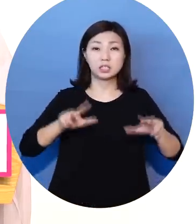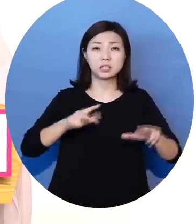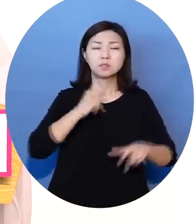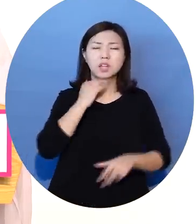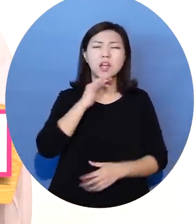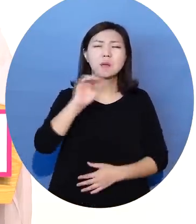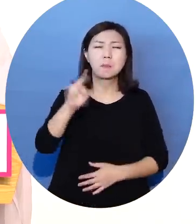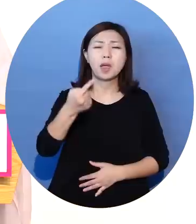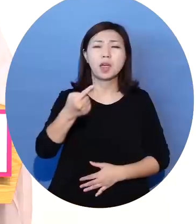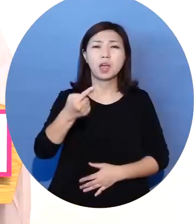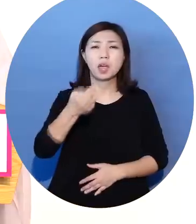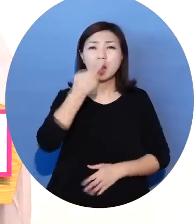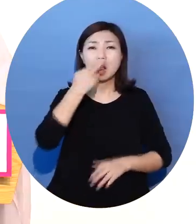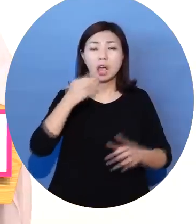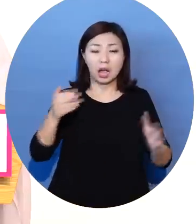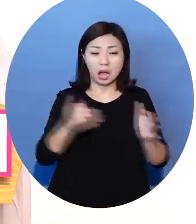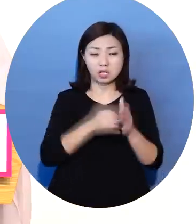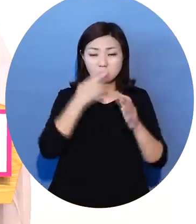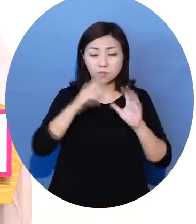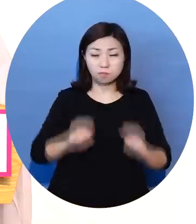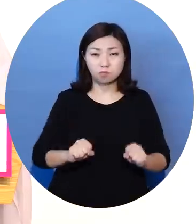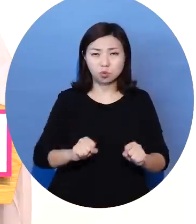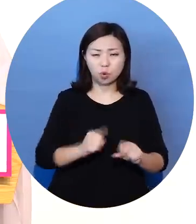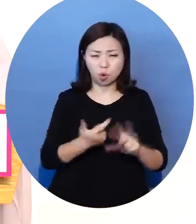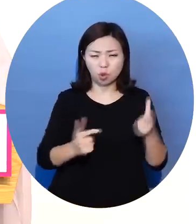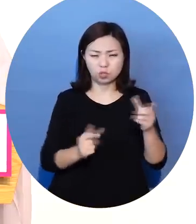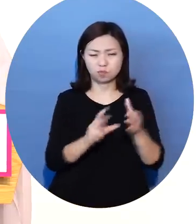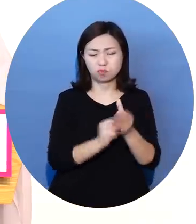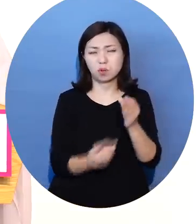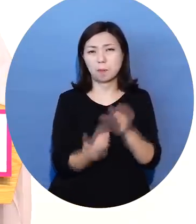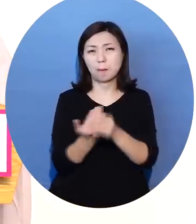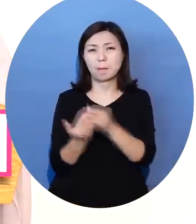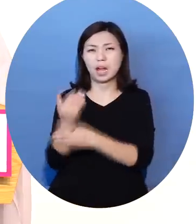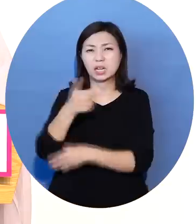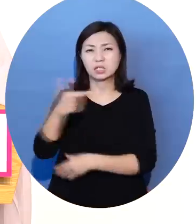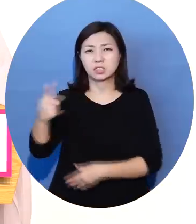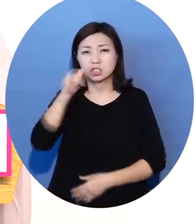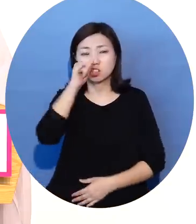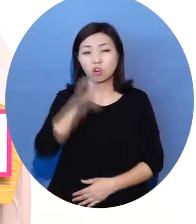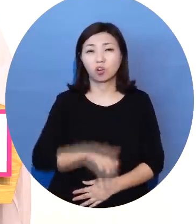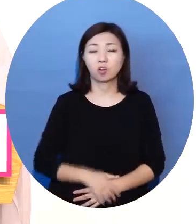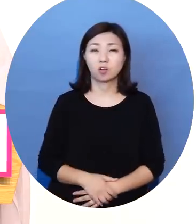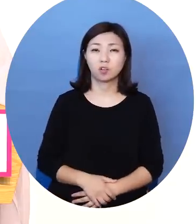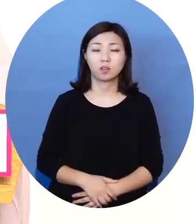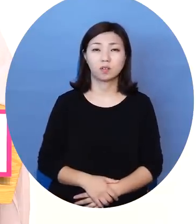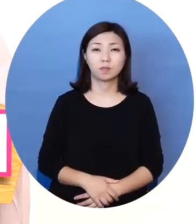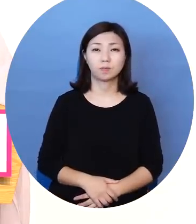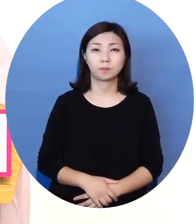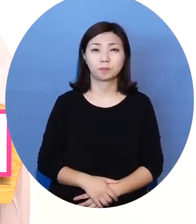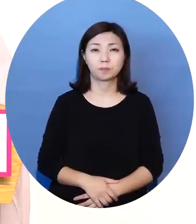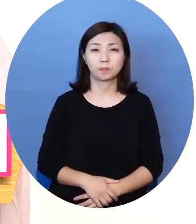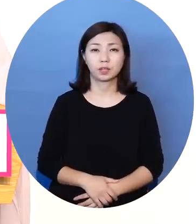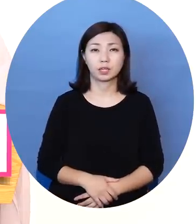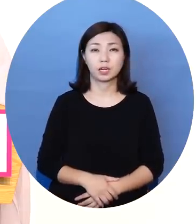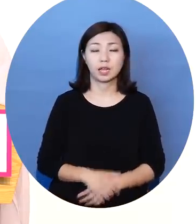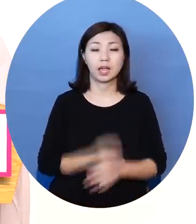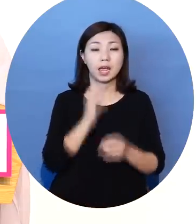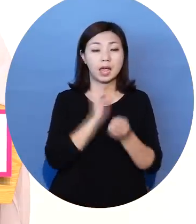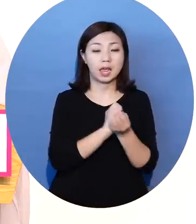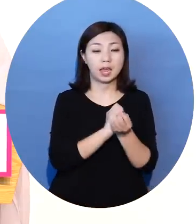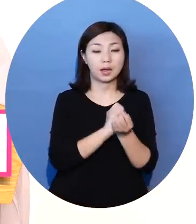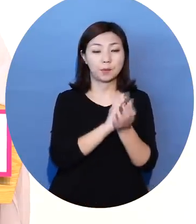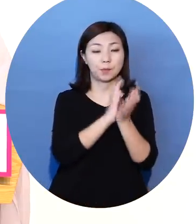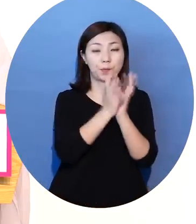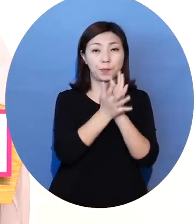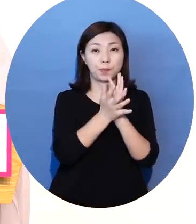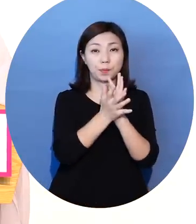살아도 지금 엄청난 문제가 많이 생겨. 그러니까 잎이 봄에 피고